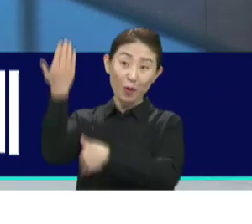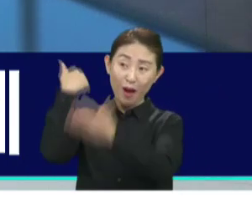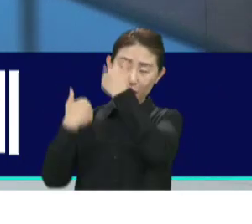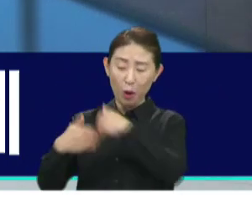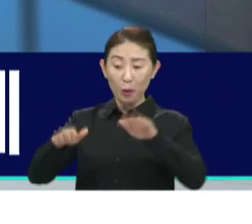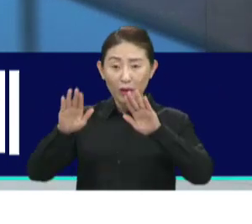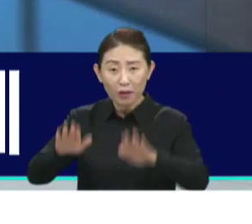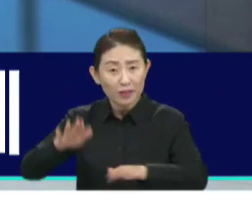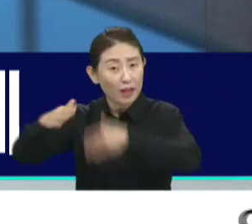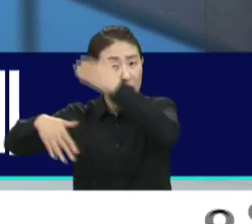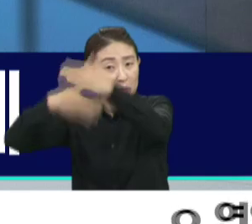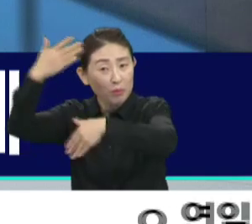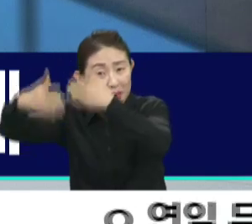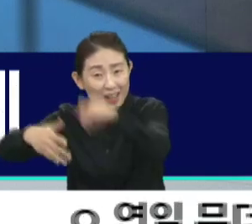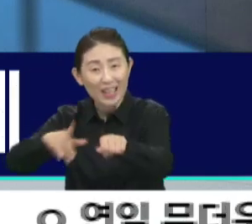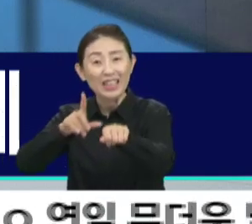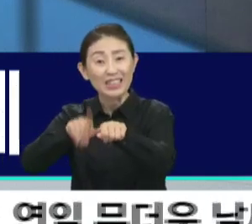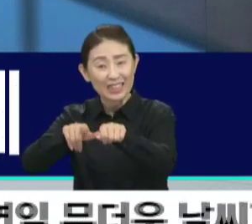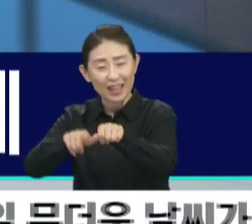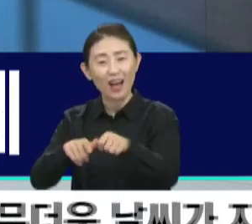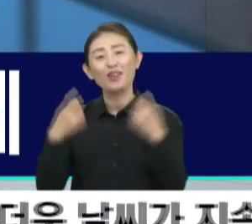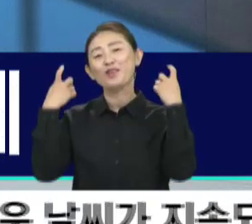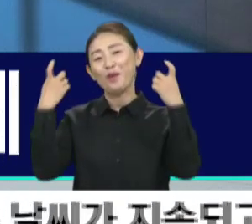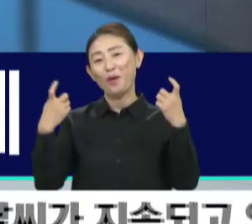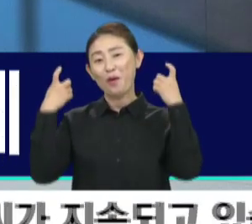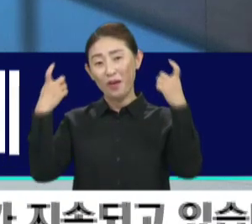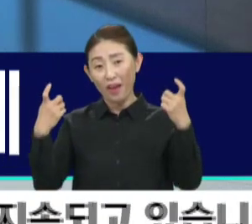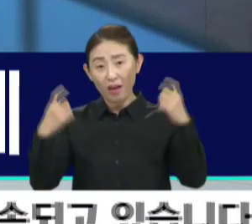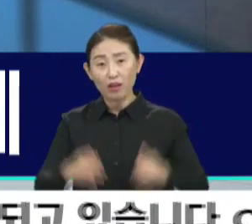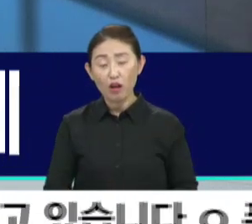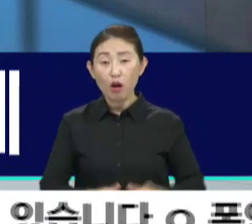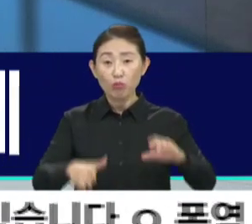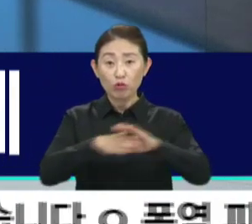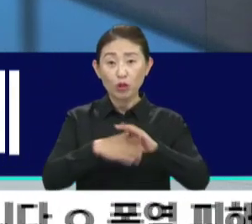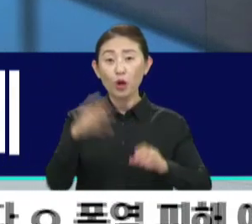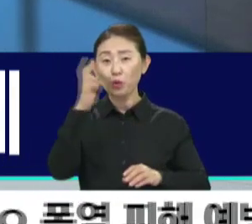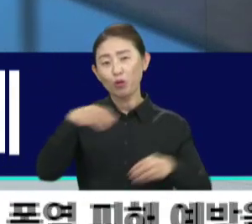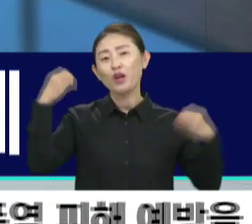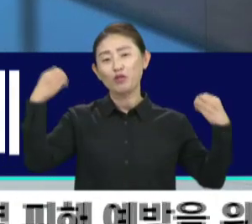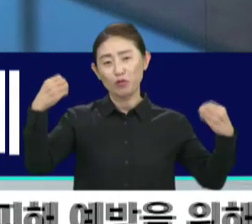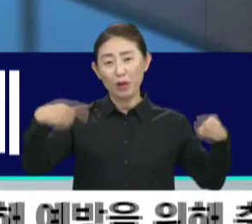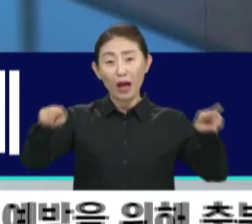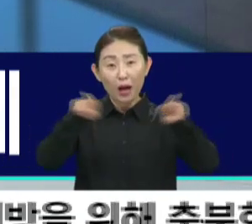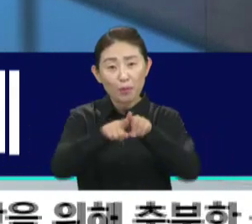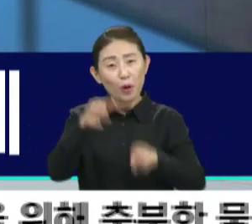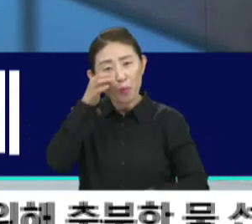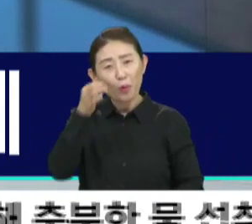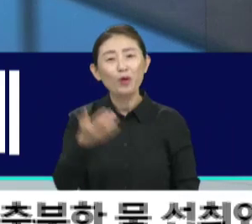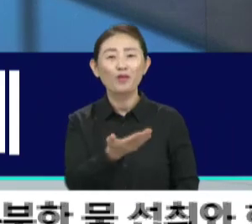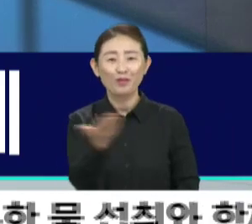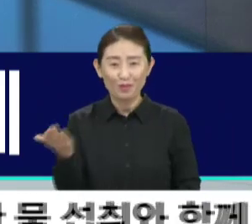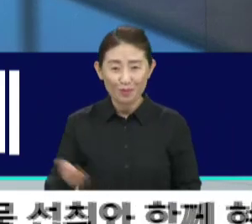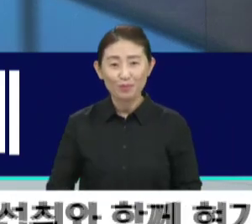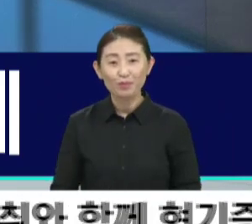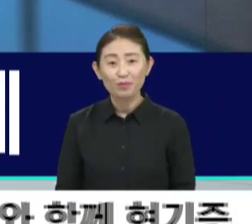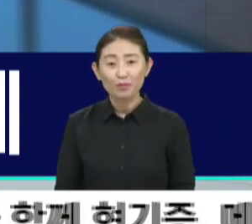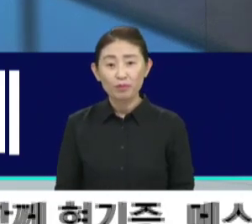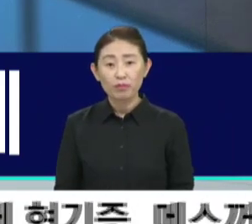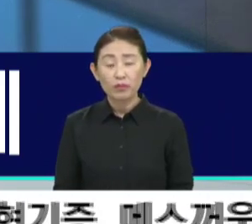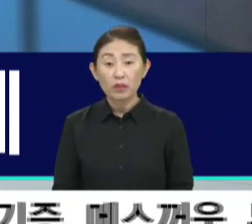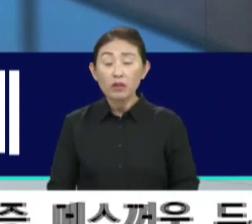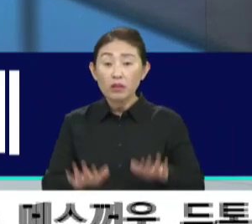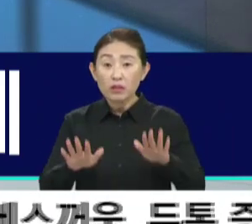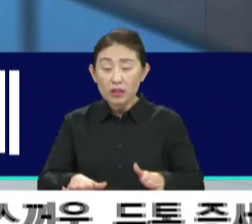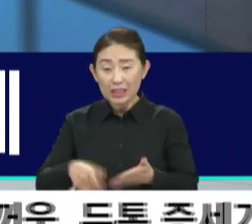축제에서 대전의 과거와 현재, 미래를 각종 문화공연과 함께 보여주며 한여름 밤에 축제를 선사한다는